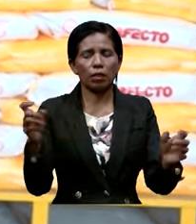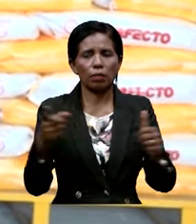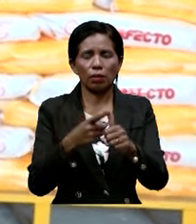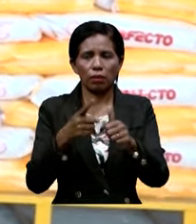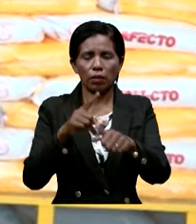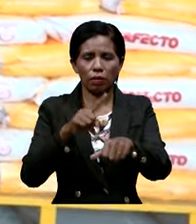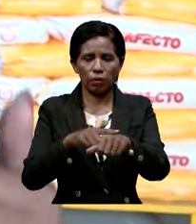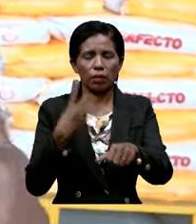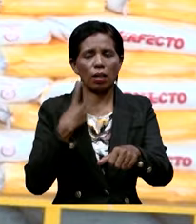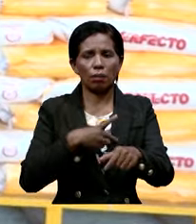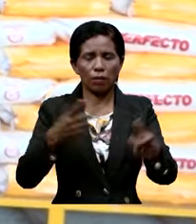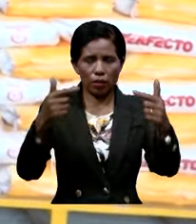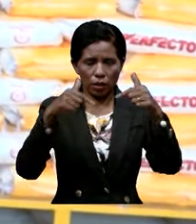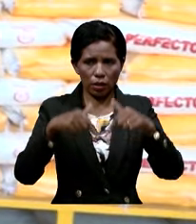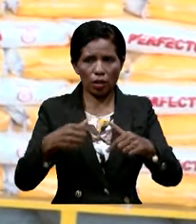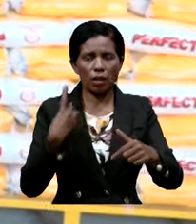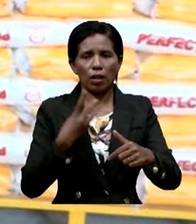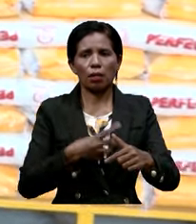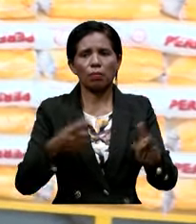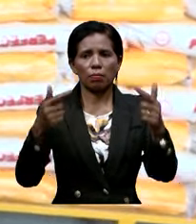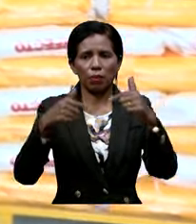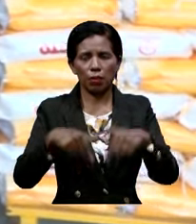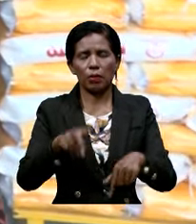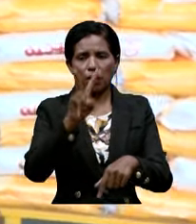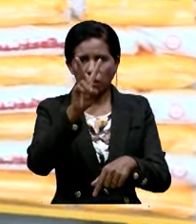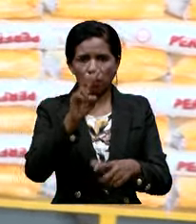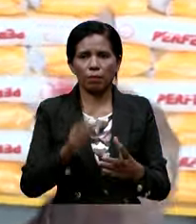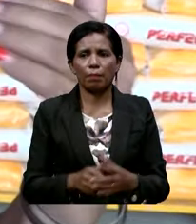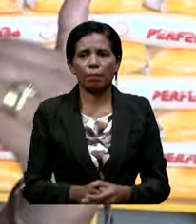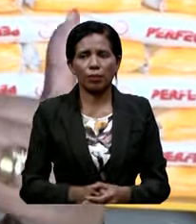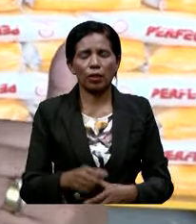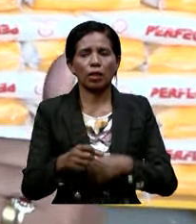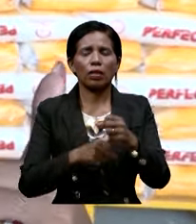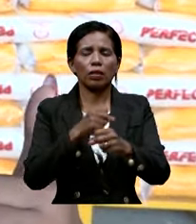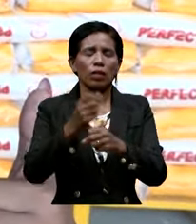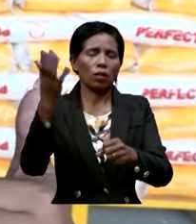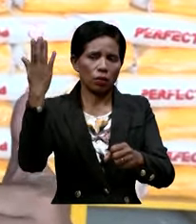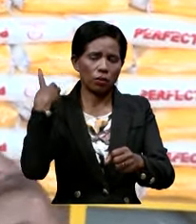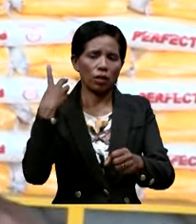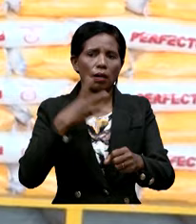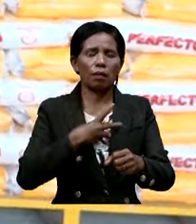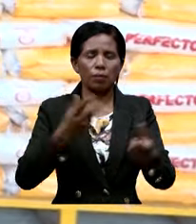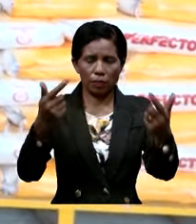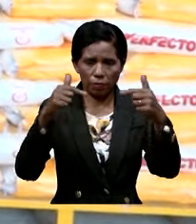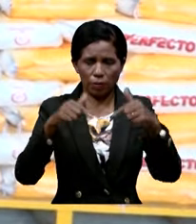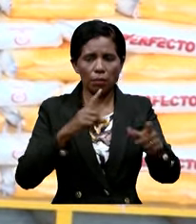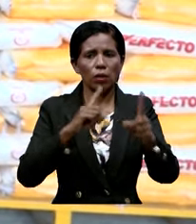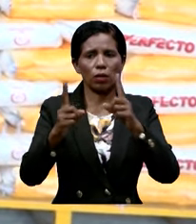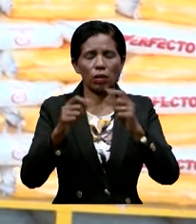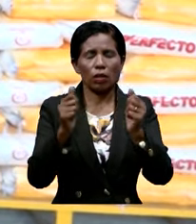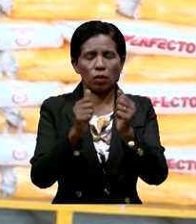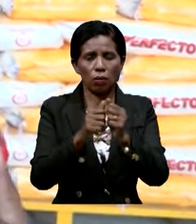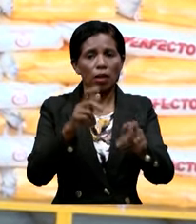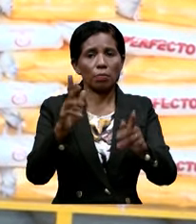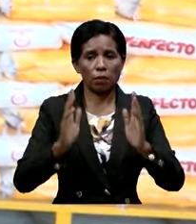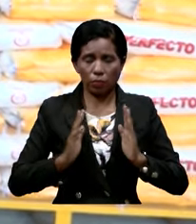ami mai armazém da ne ami mai da ne bada la rua ona. I tinang uluk sela sala ami mai ami kuliat yana armazém ni nain